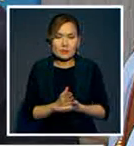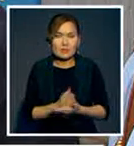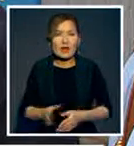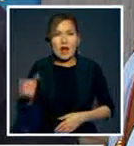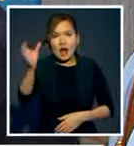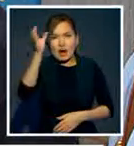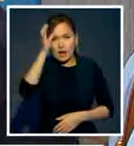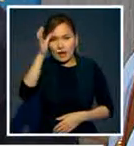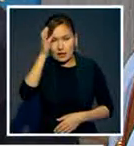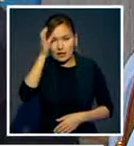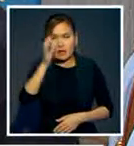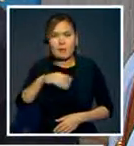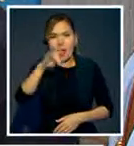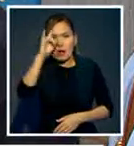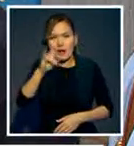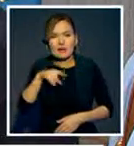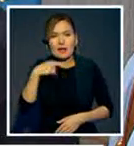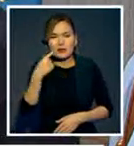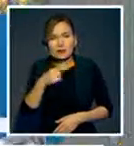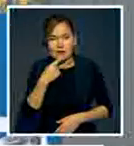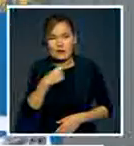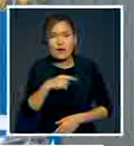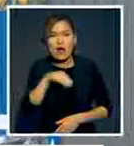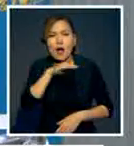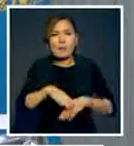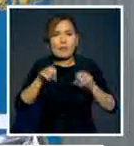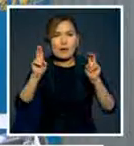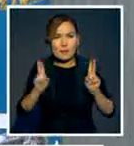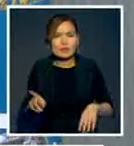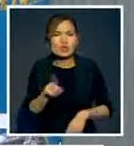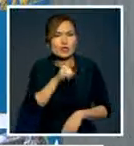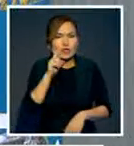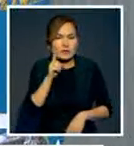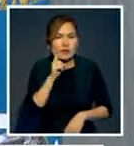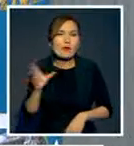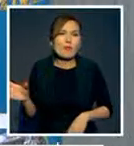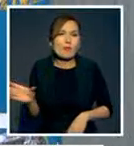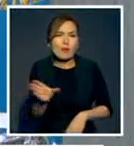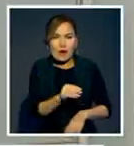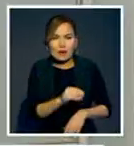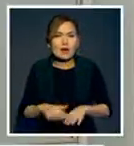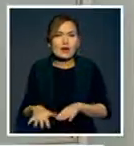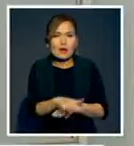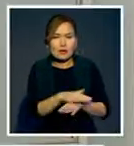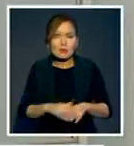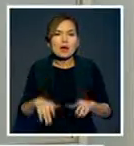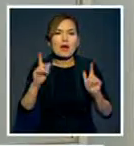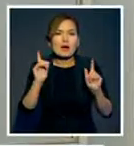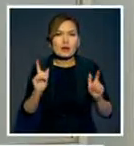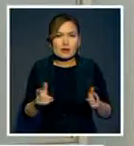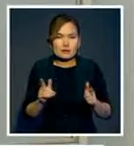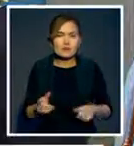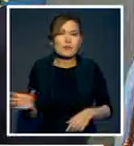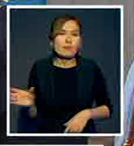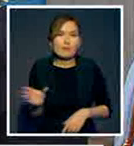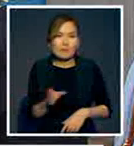Ғалымдар, тіл мамандары, саясаткерлер, жастар, ассамблея, халық ассамблеясының